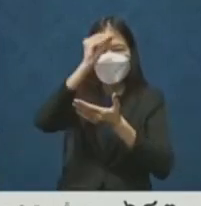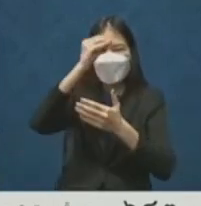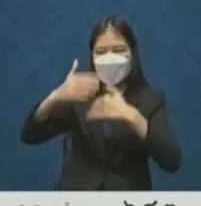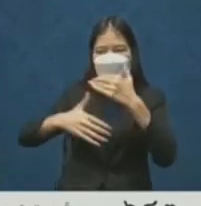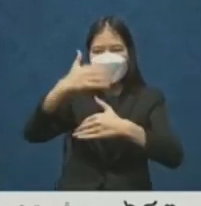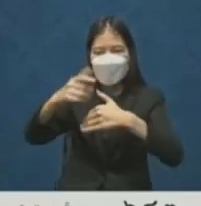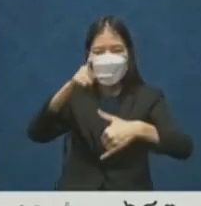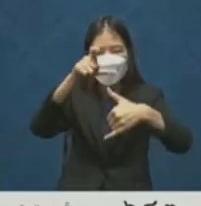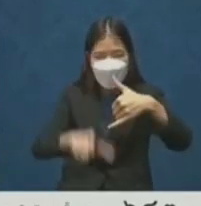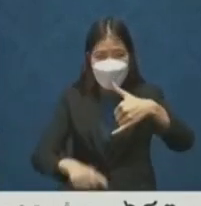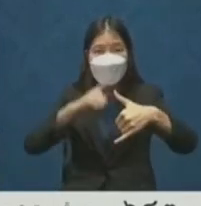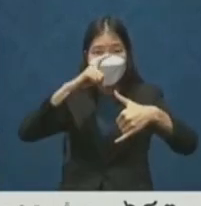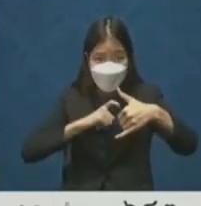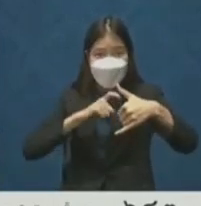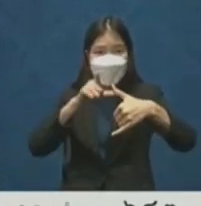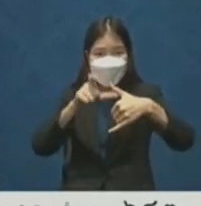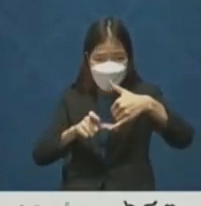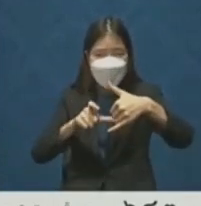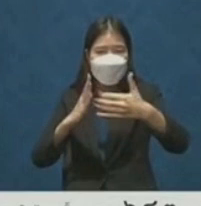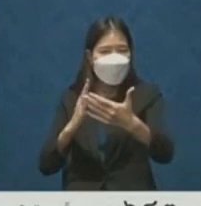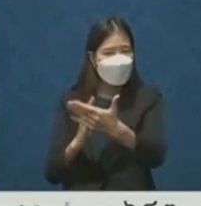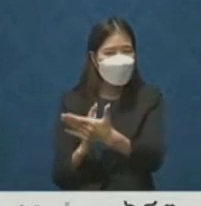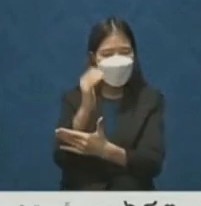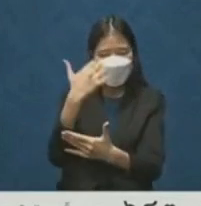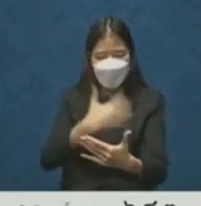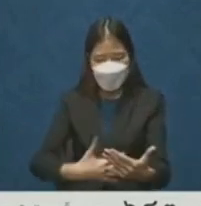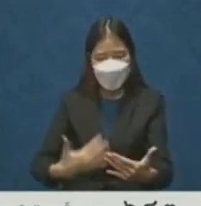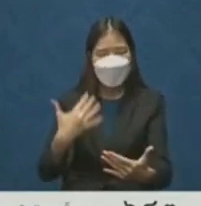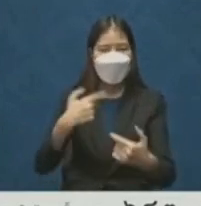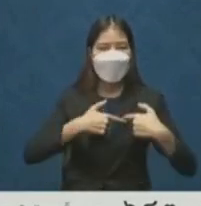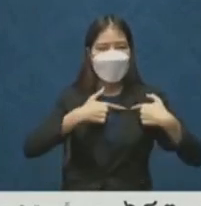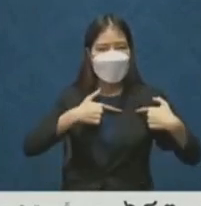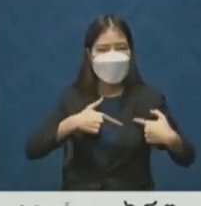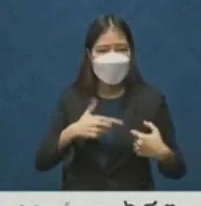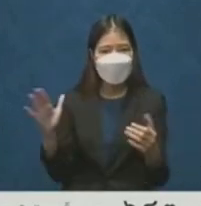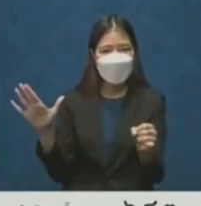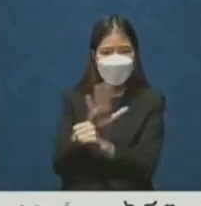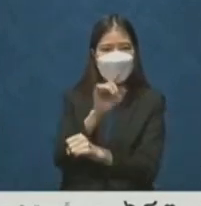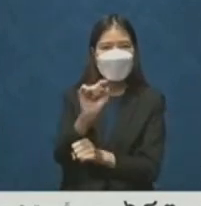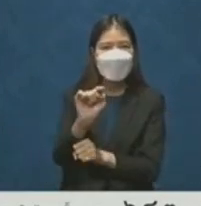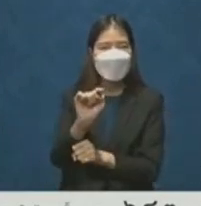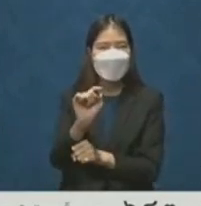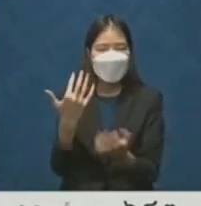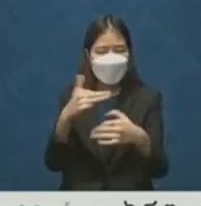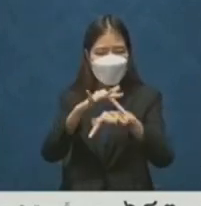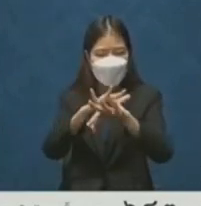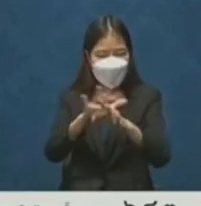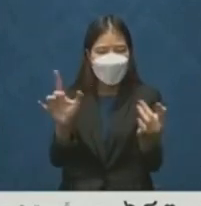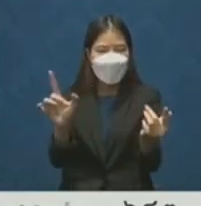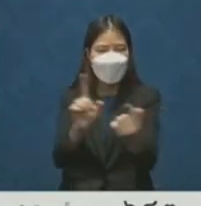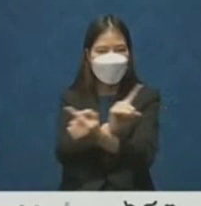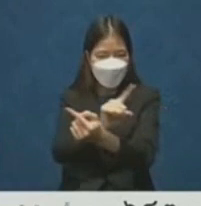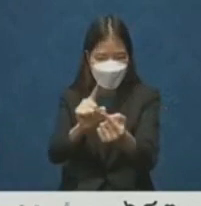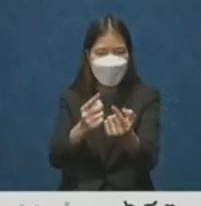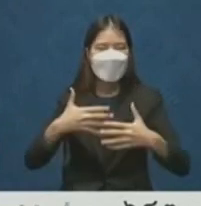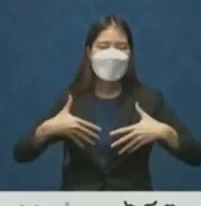การจัดการศึกษาต้องเป็นไปเพื่อพัฒนาคนไทยให้เป็นมนุษย์ที่สมบูรณ์ทั้งร่างกายจิตใจแล้วก็ไปจบลงสามาร